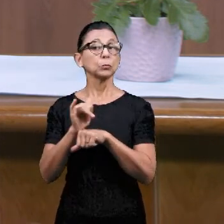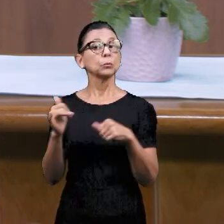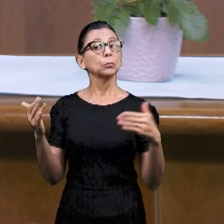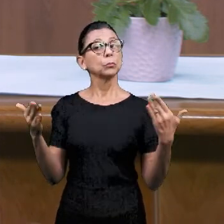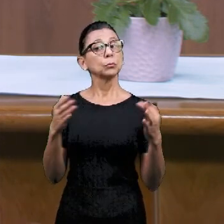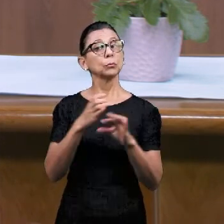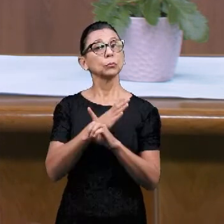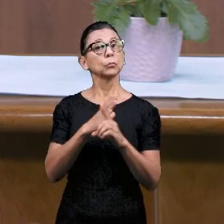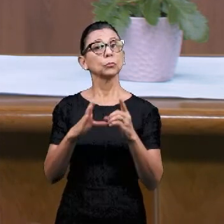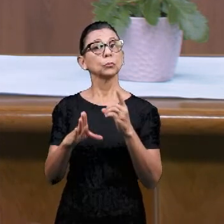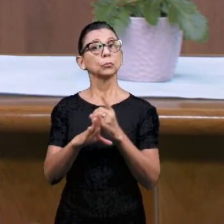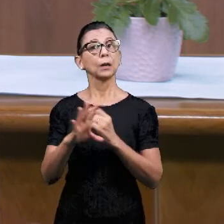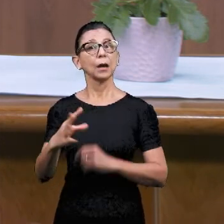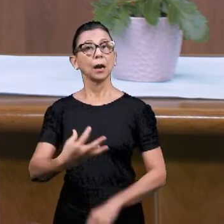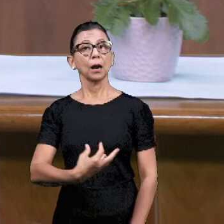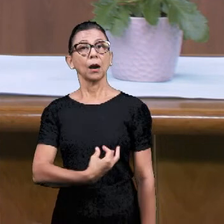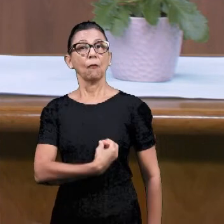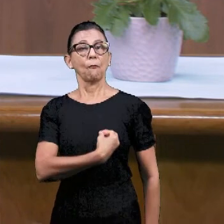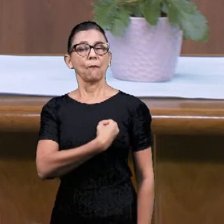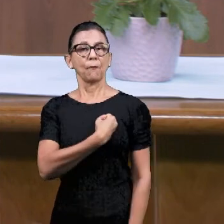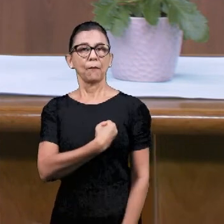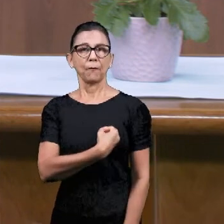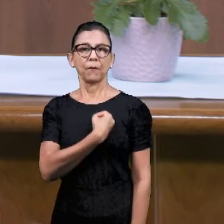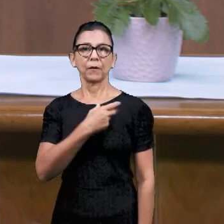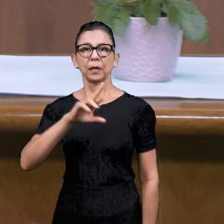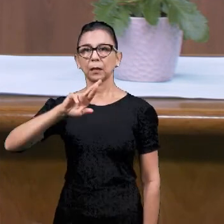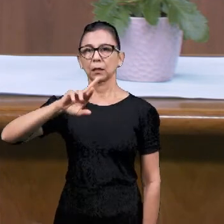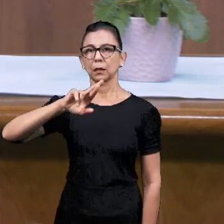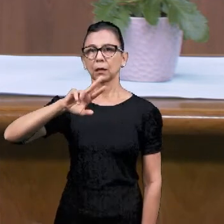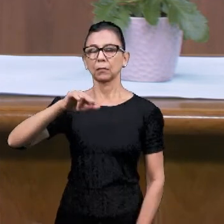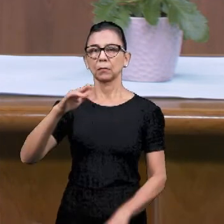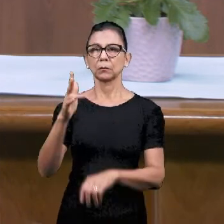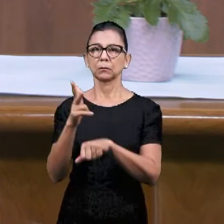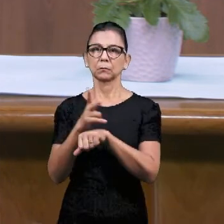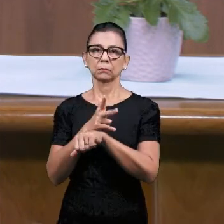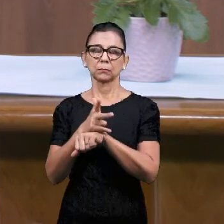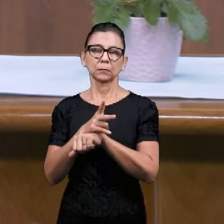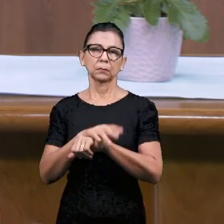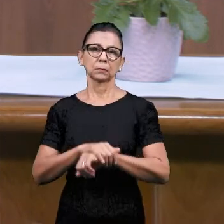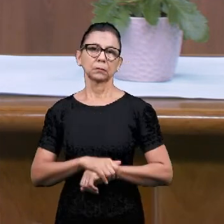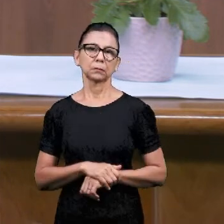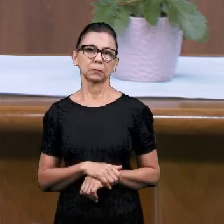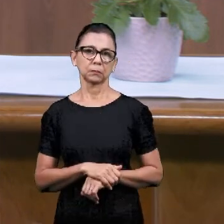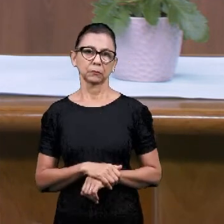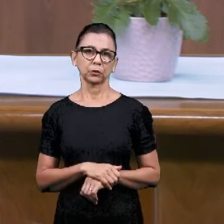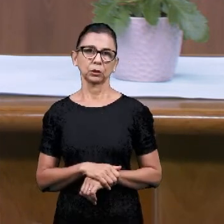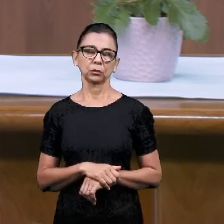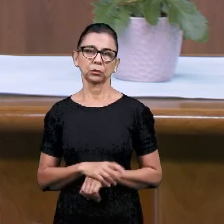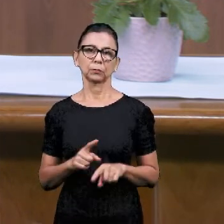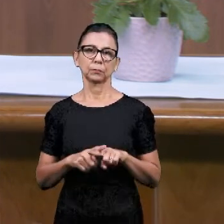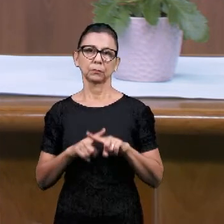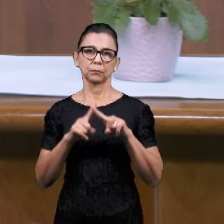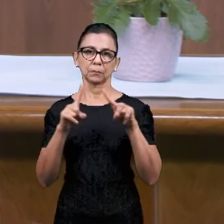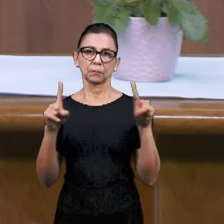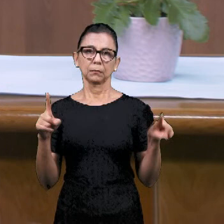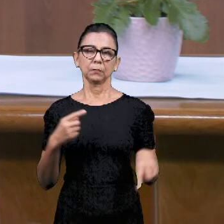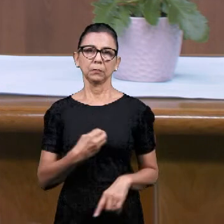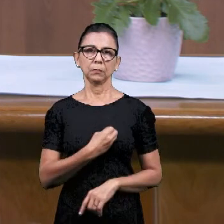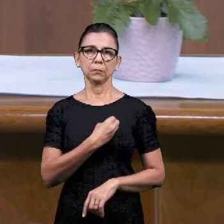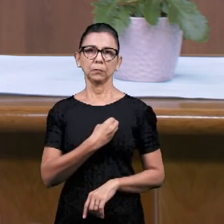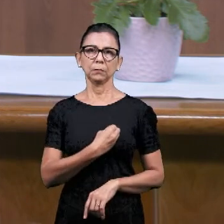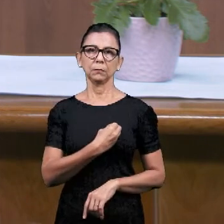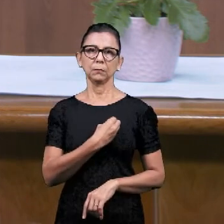culte sera en direct. Ne sera pas enregistré, comme normalement il se fait, mais ça c'est une transmission